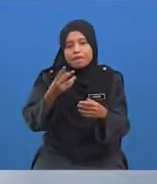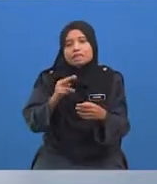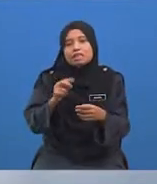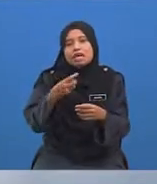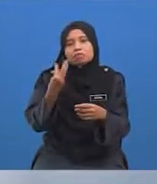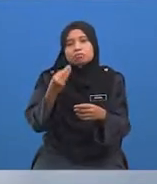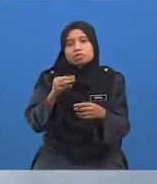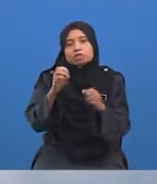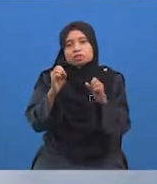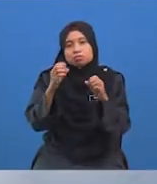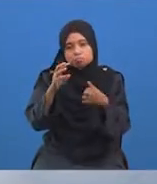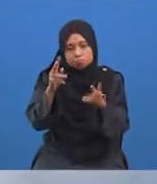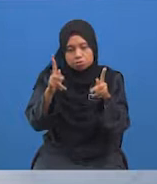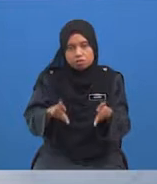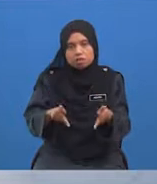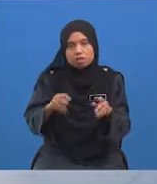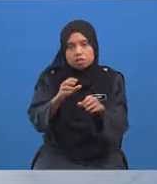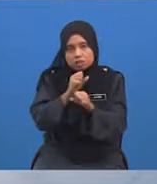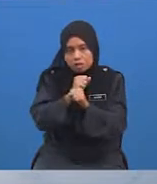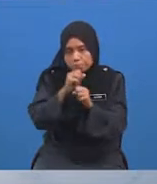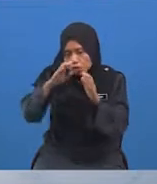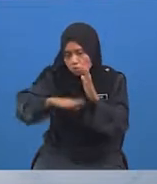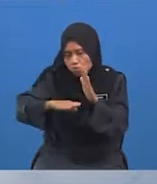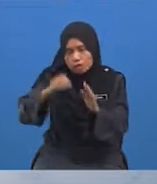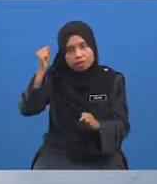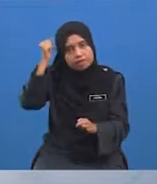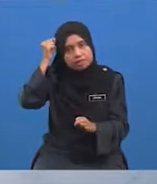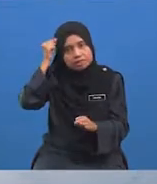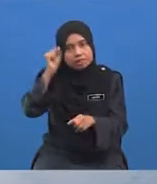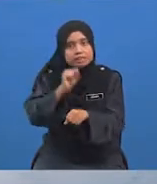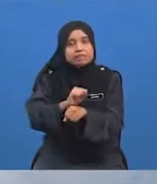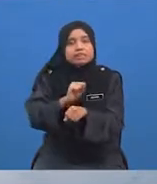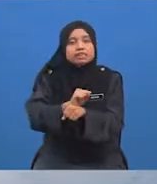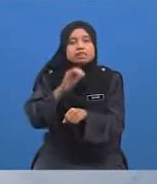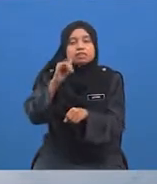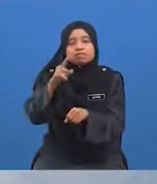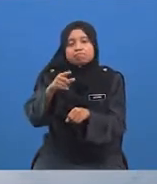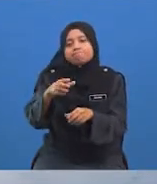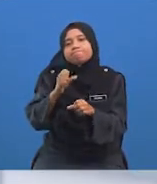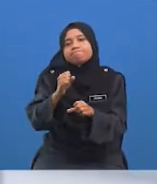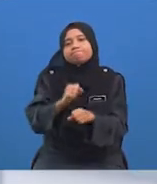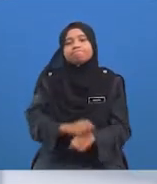tertentu. Pekerja dijangka dapat mengurangkan stres kerja yang mereka hadapi.